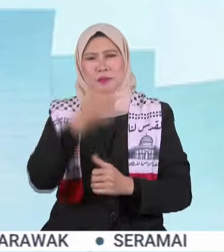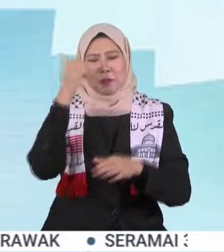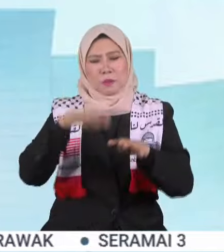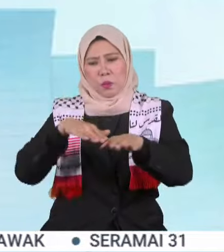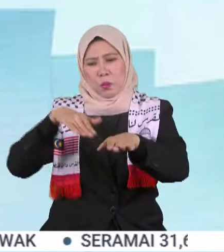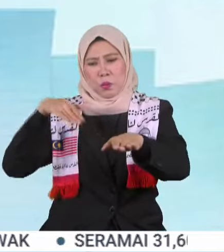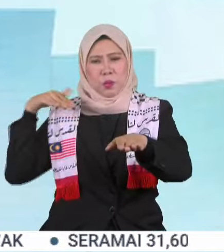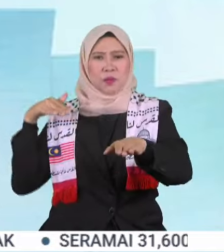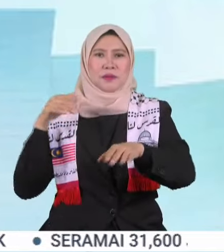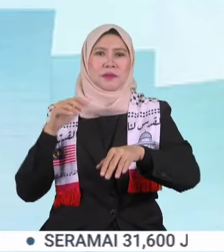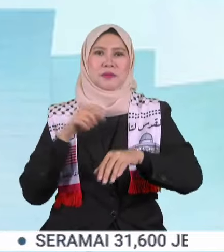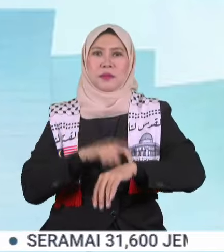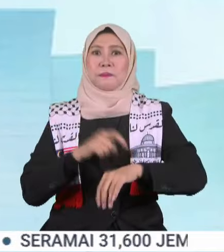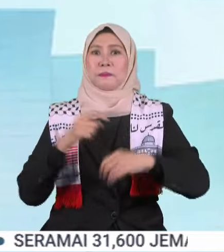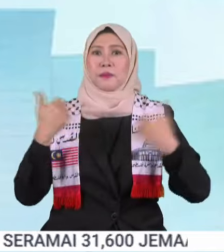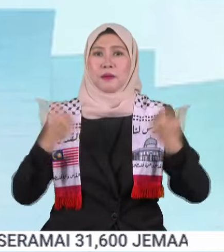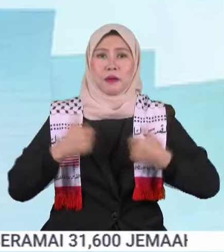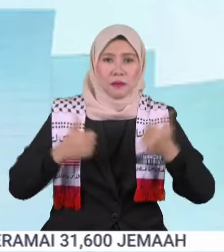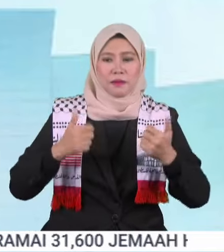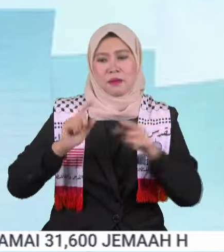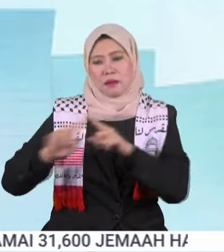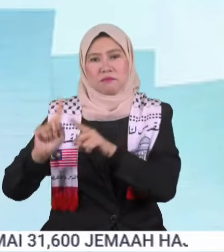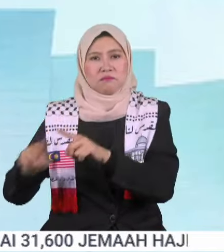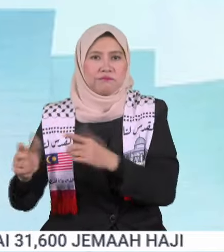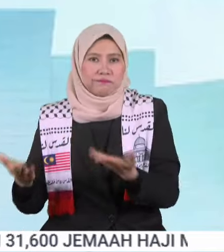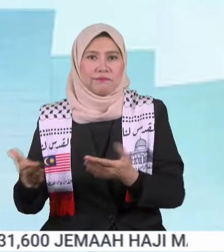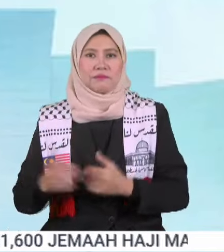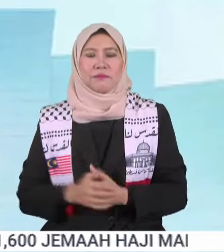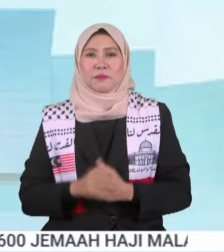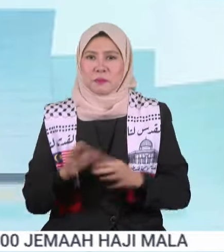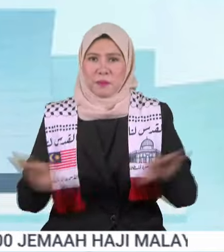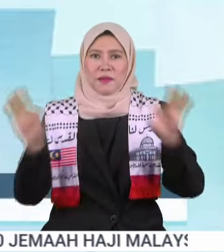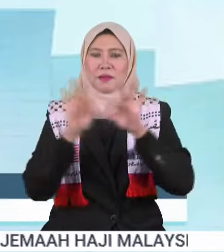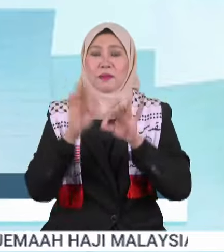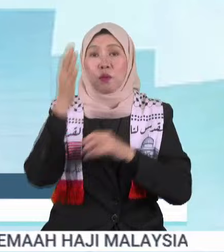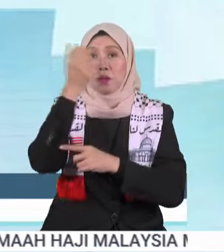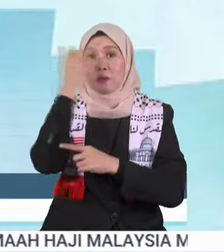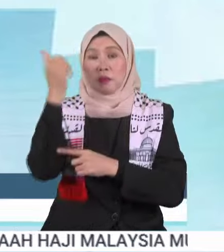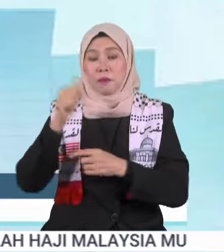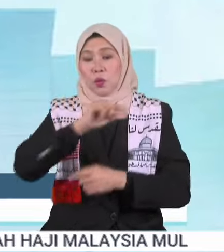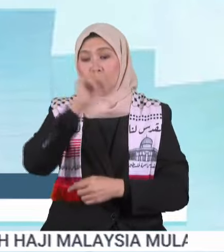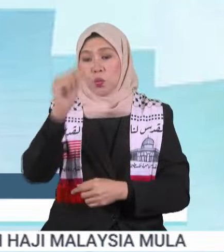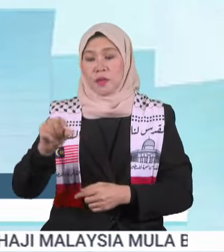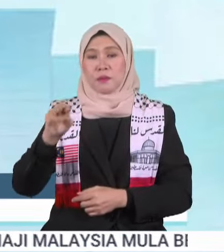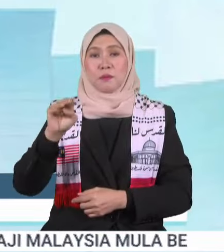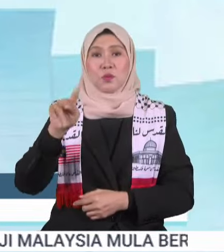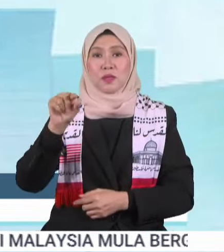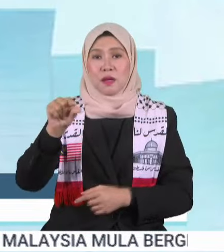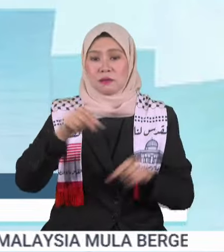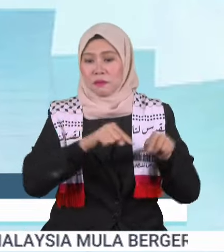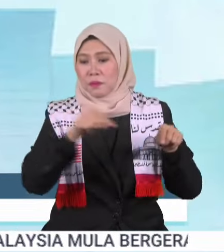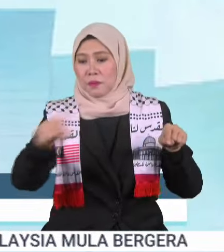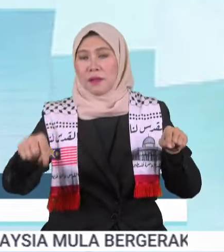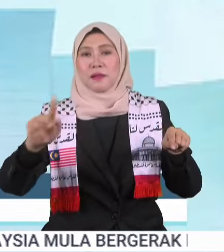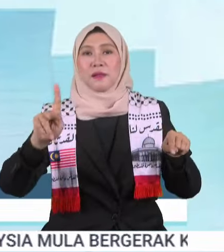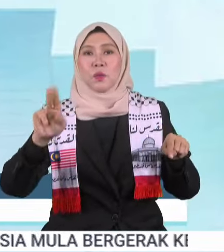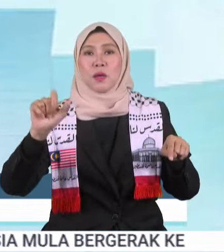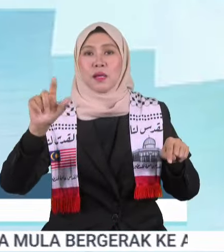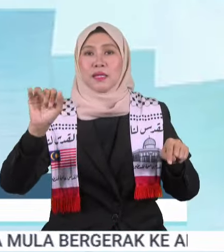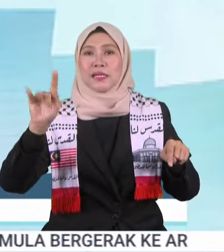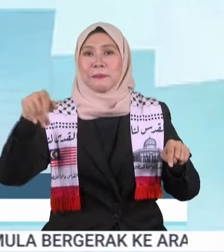kesesakan pada waktu puncak, musim cuti dan perayaan. Laluan berkenaan penting kerana terletak di laluan Gua Musang Kuala Lipis dan digunakan untuk ke